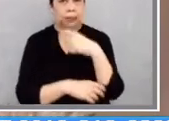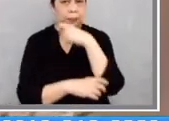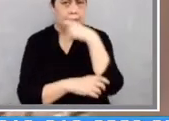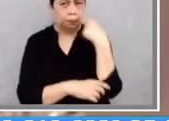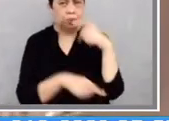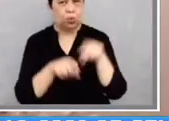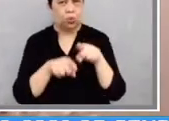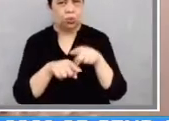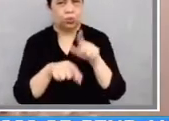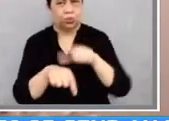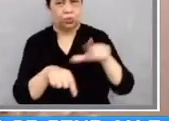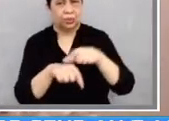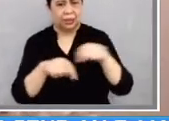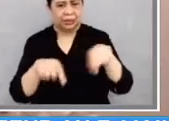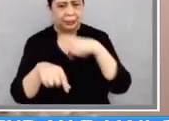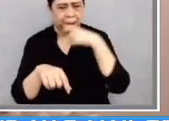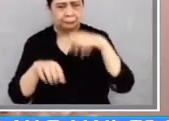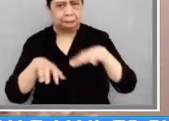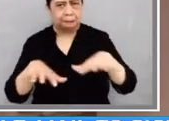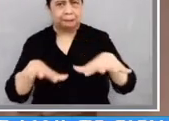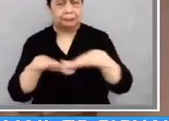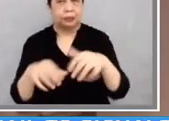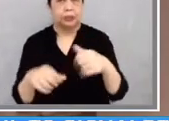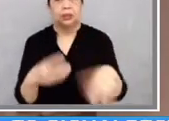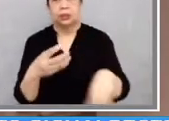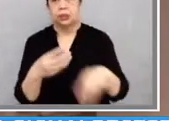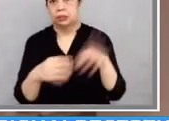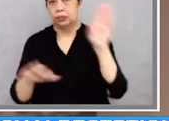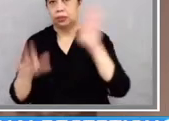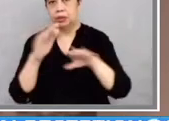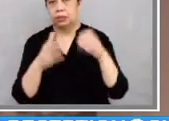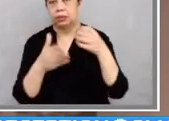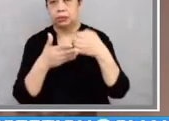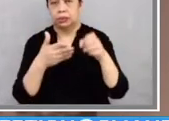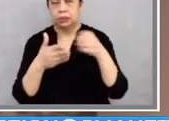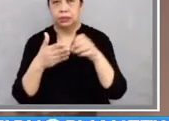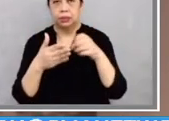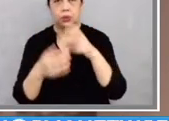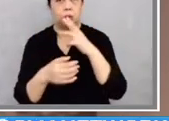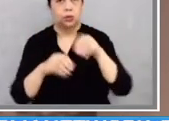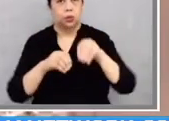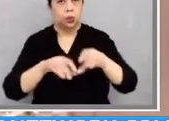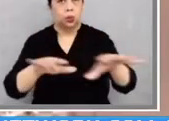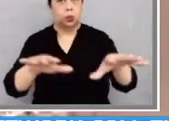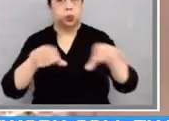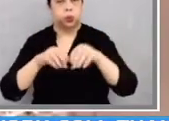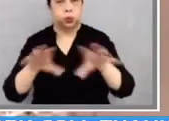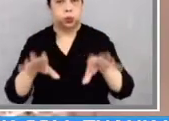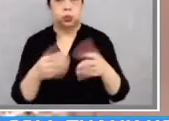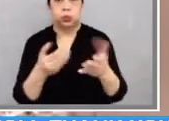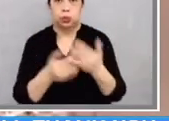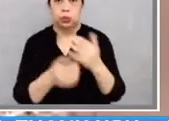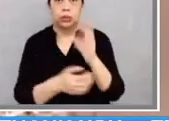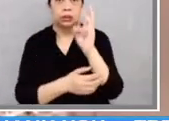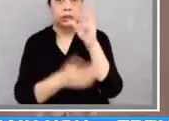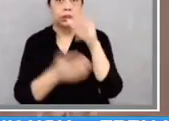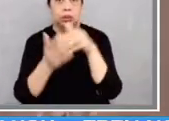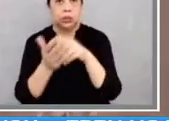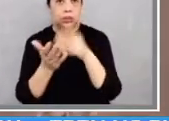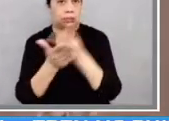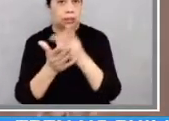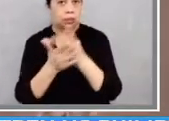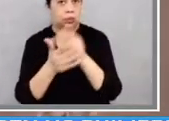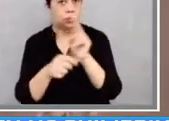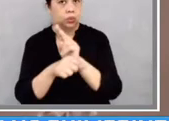doon. Dagdag problema tuloy sa mga magsasakang gasto sa patubig. Ayon sa isang magsasaka, umabot na ng 6,000 pesos ang ginagastos